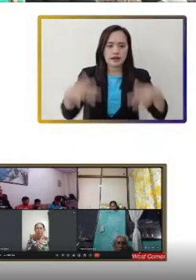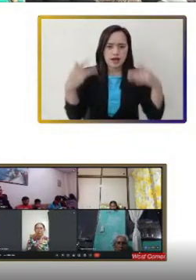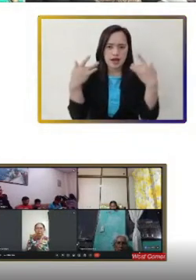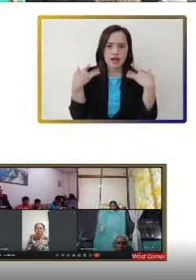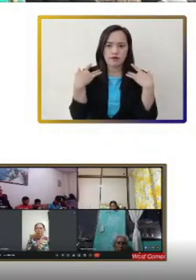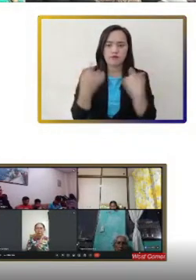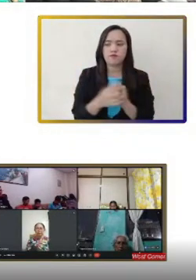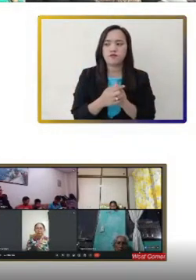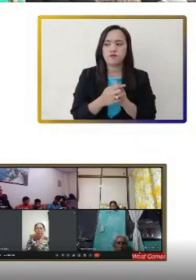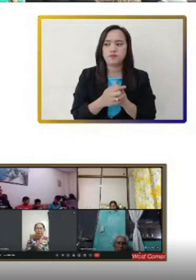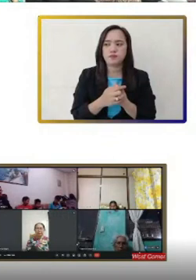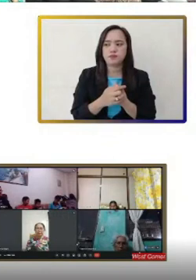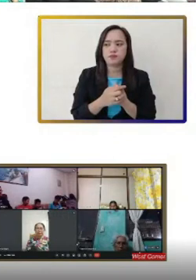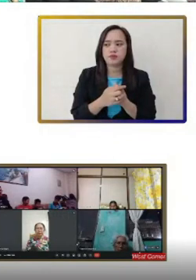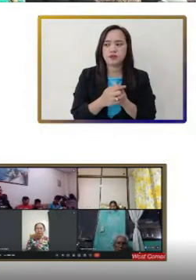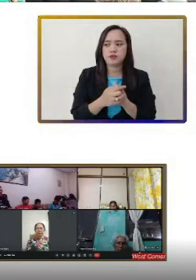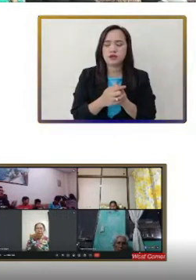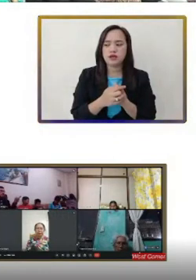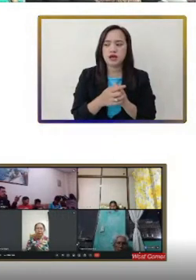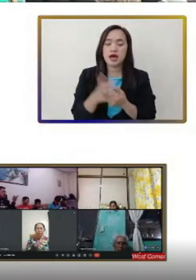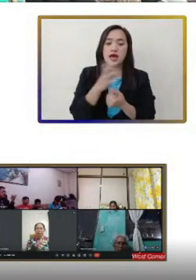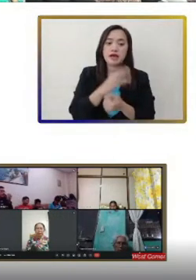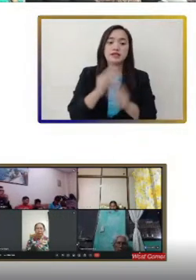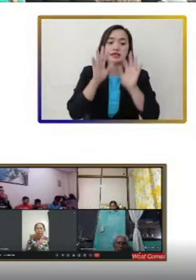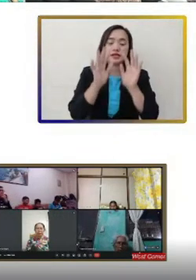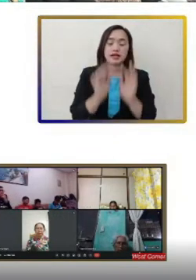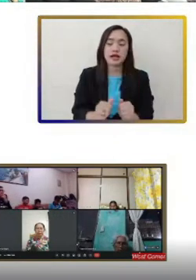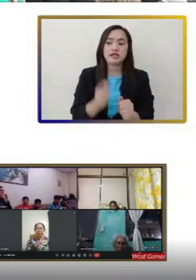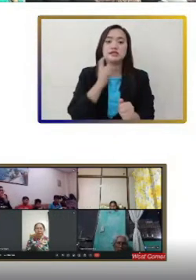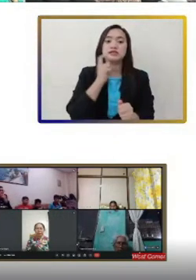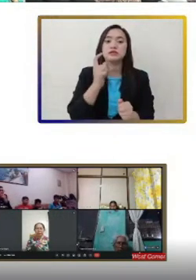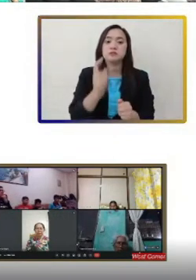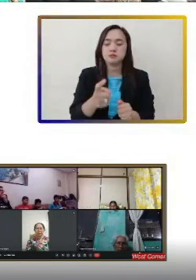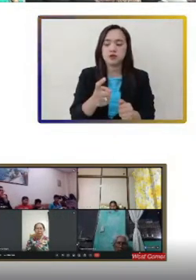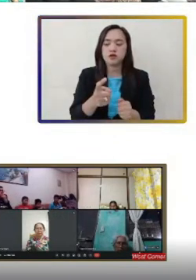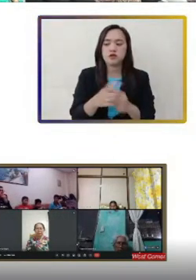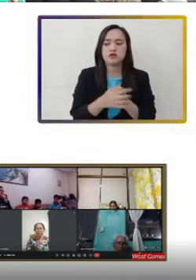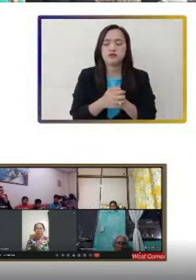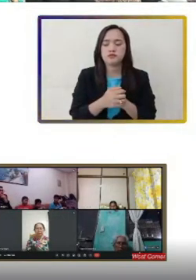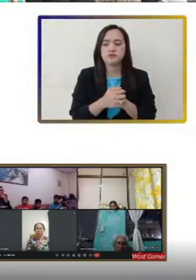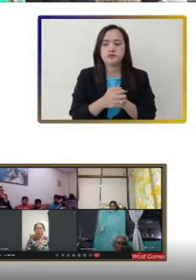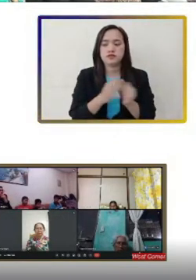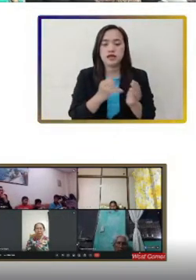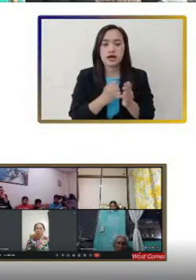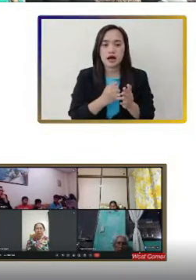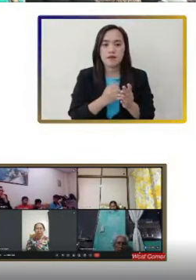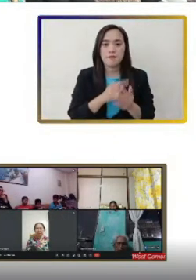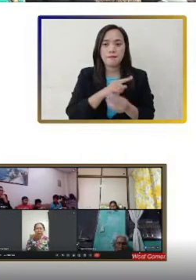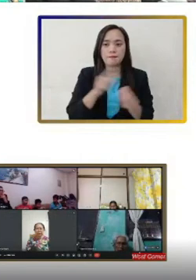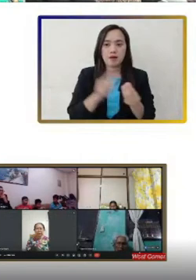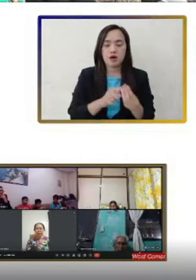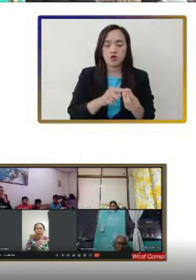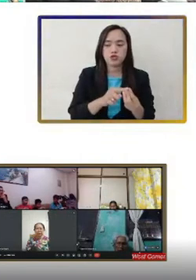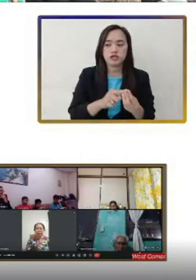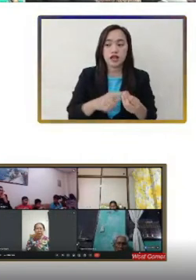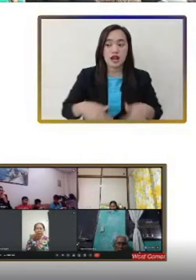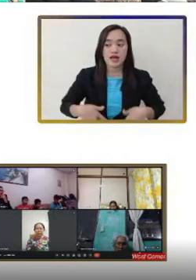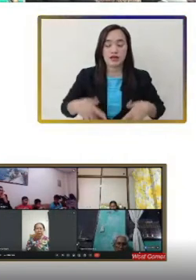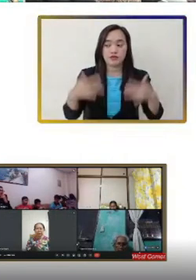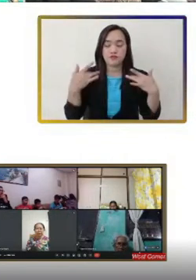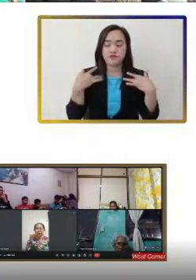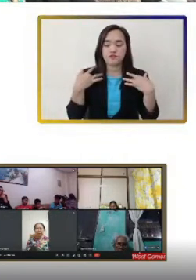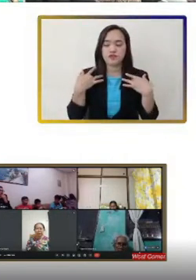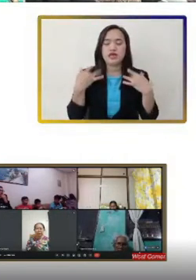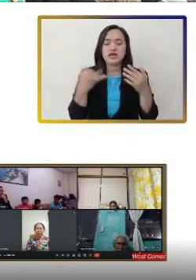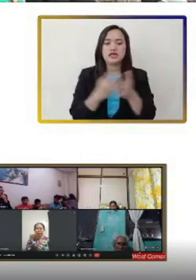know, ipapaliwanag ang patungkol sa buhay sa buhay na ito. It is